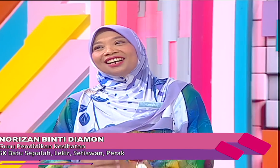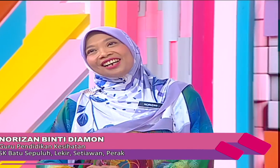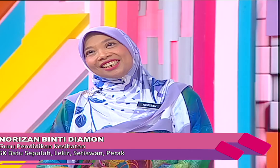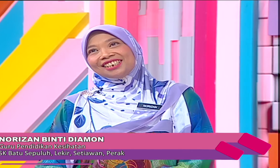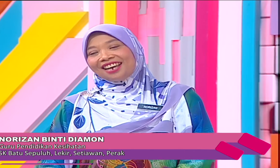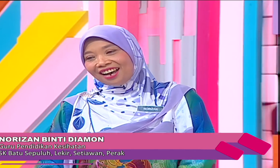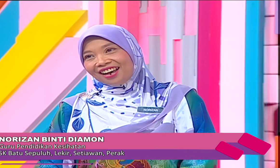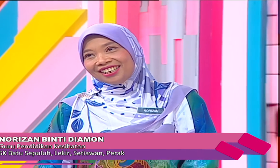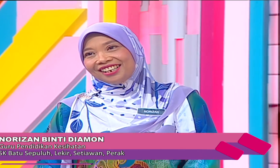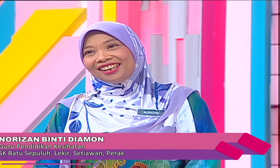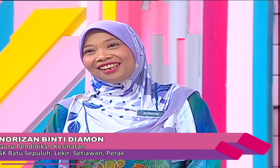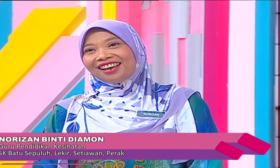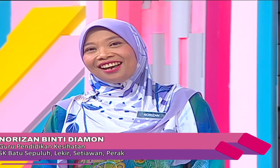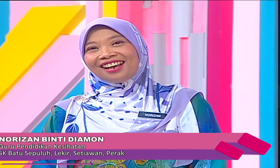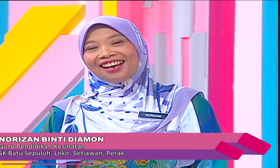Laporkanlah